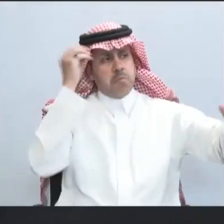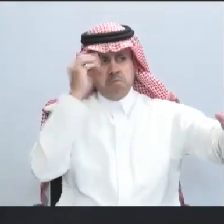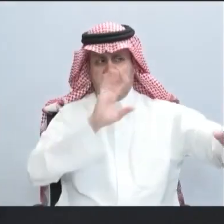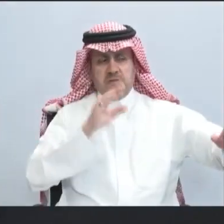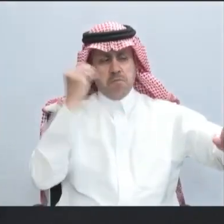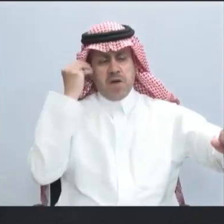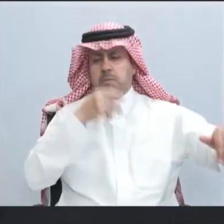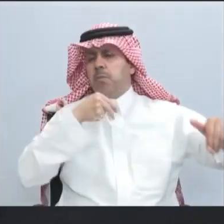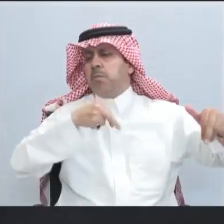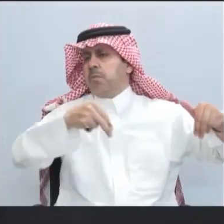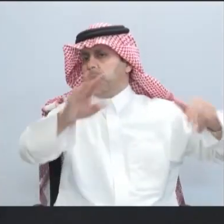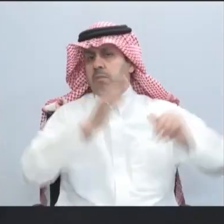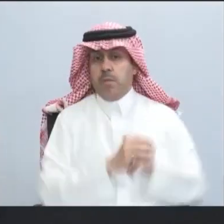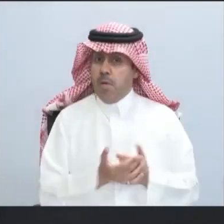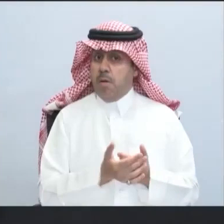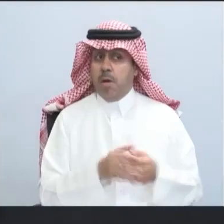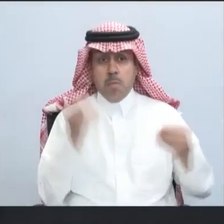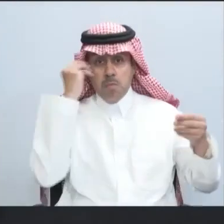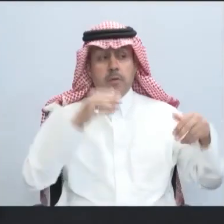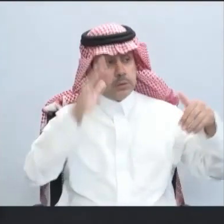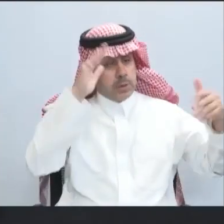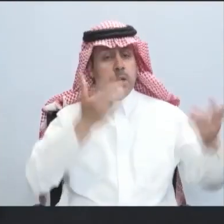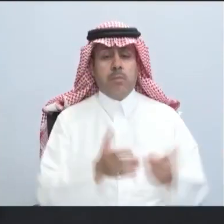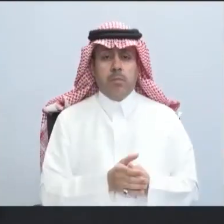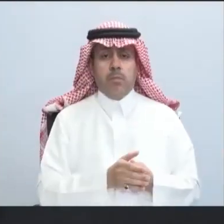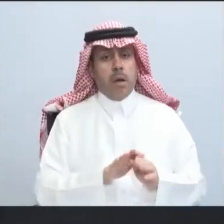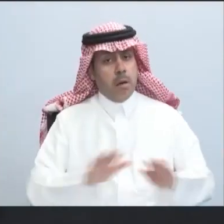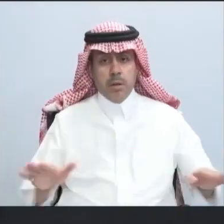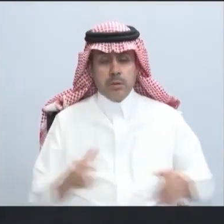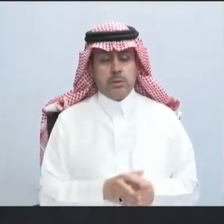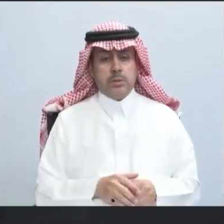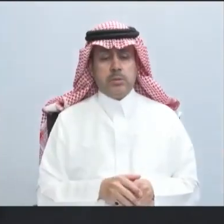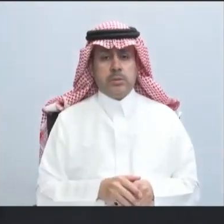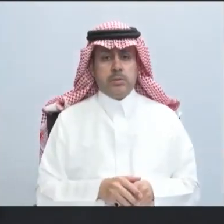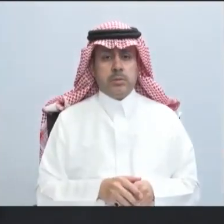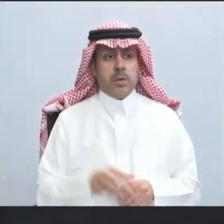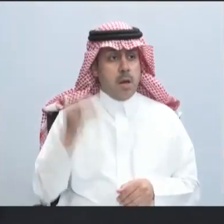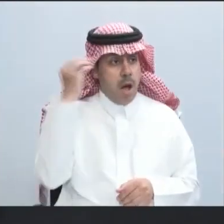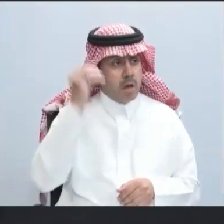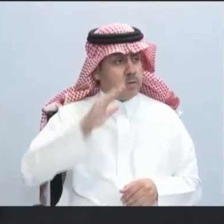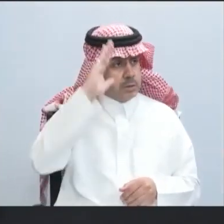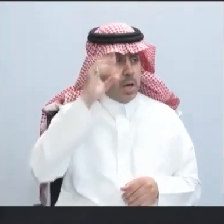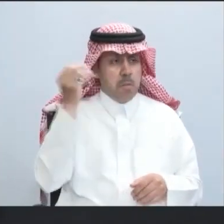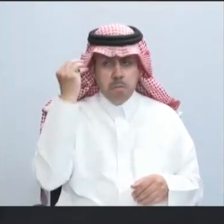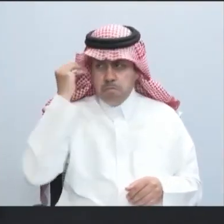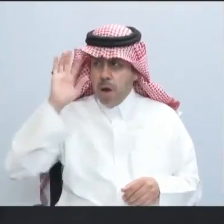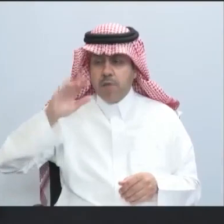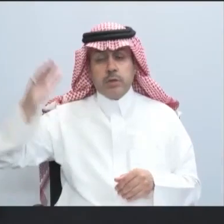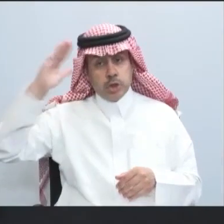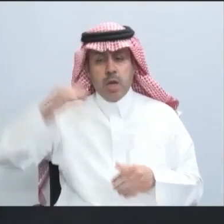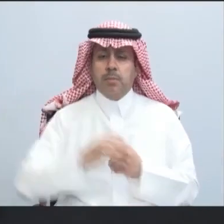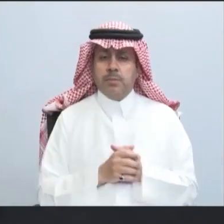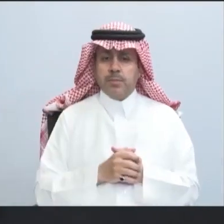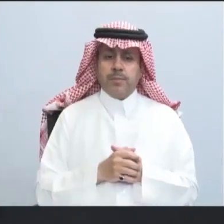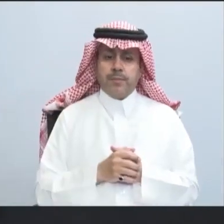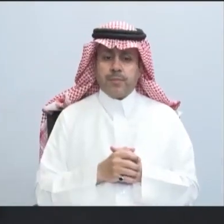يعرف فقط ان كان يسلم على من يعرف فقط واذا مر على اخر